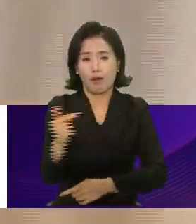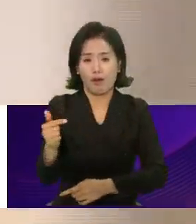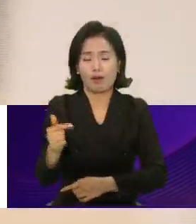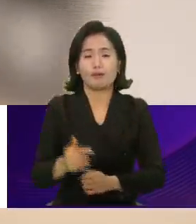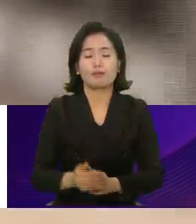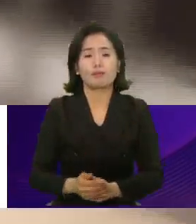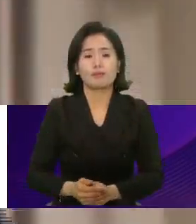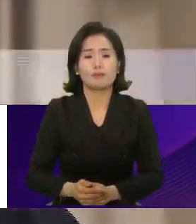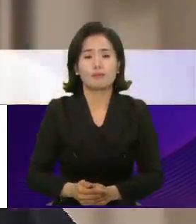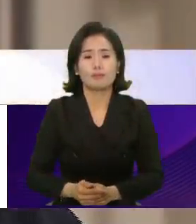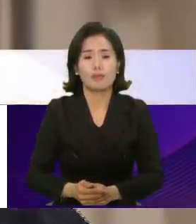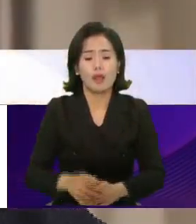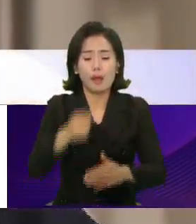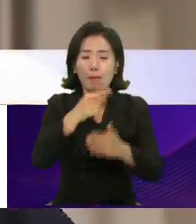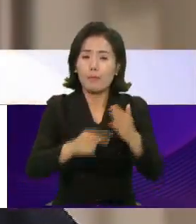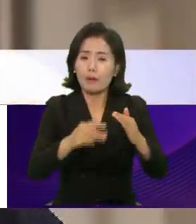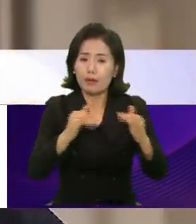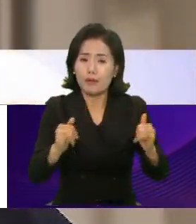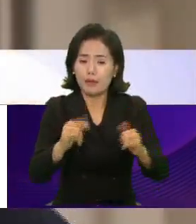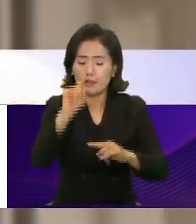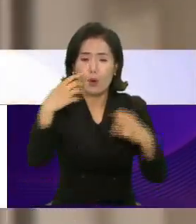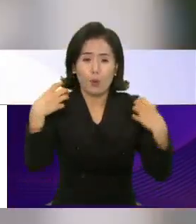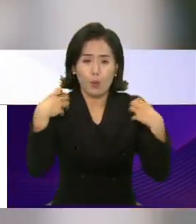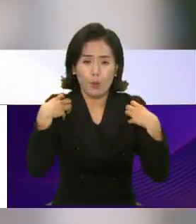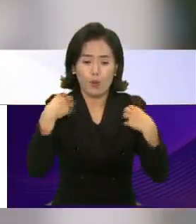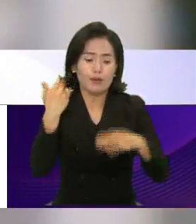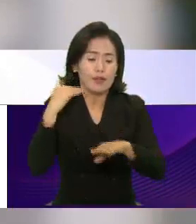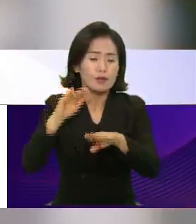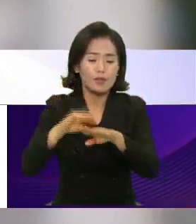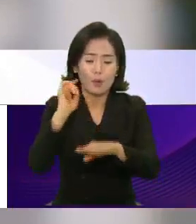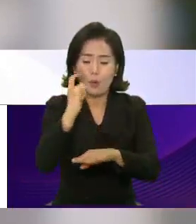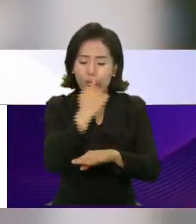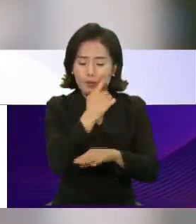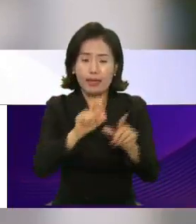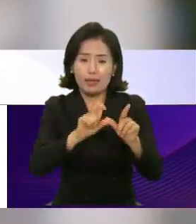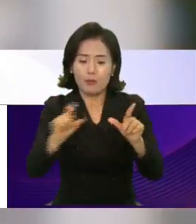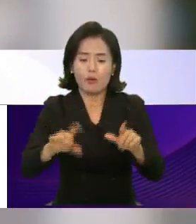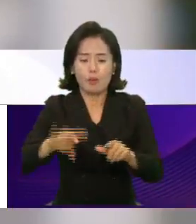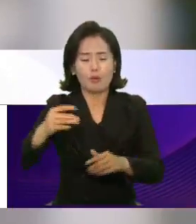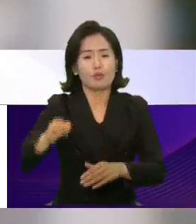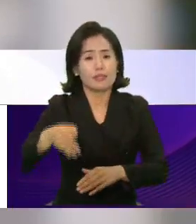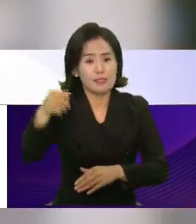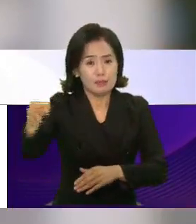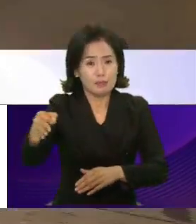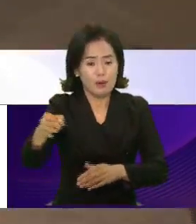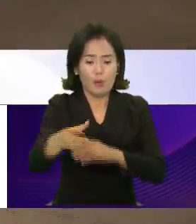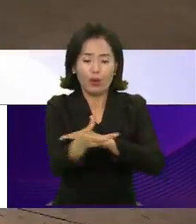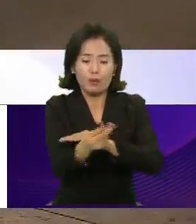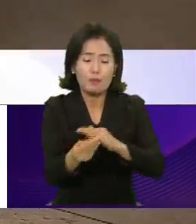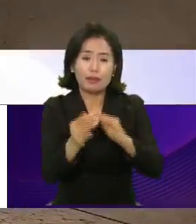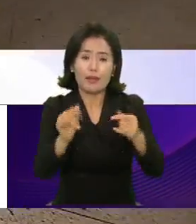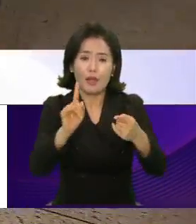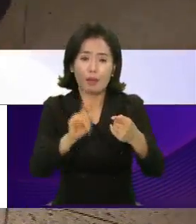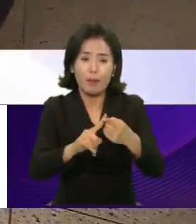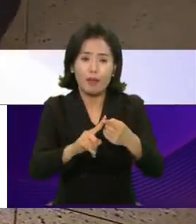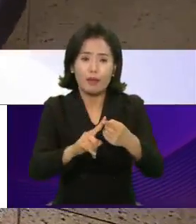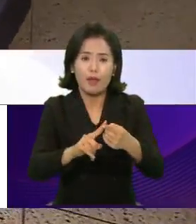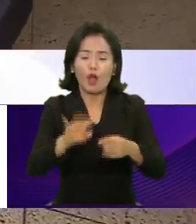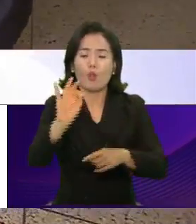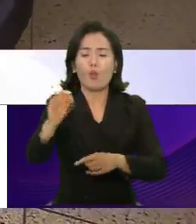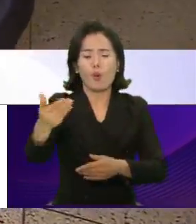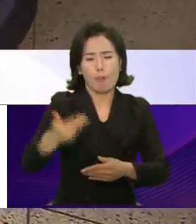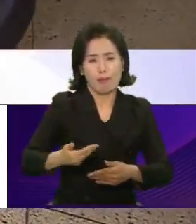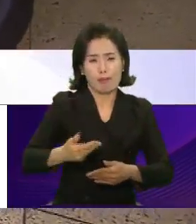있습니다. 피해자들은 정부가 전세보증금 일부를 먼저 지급하고 임대인에게 구상권을